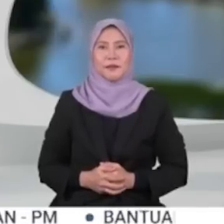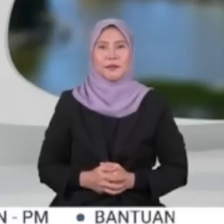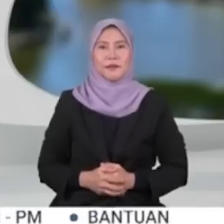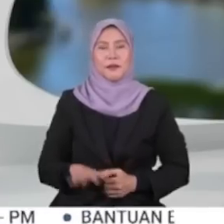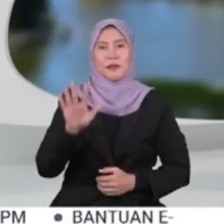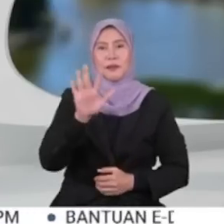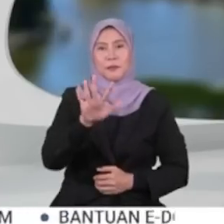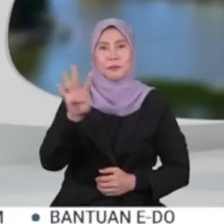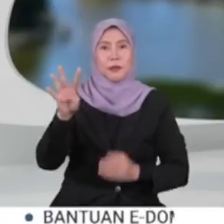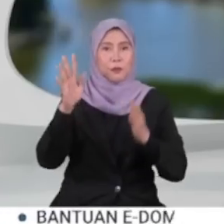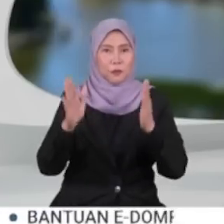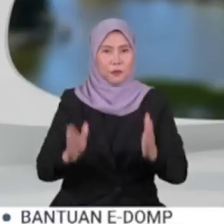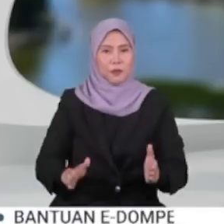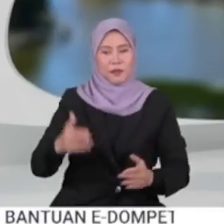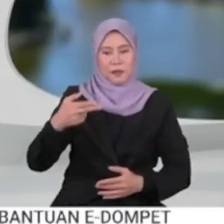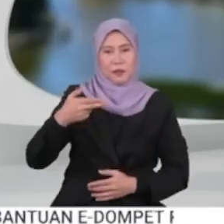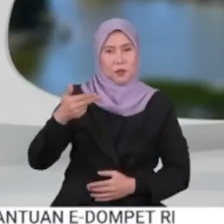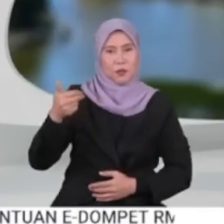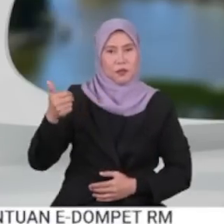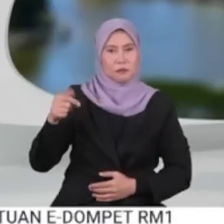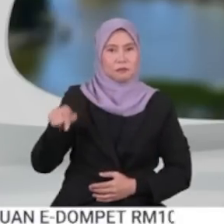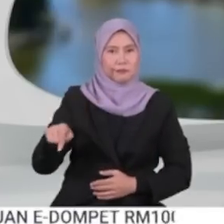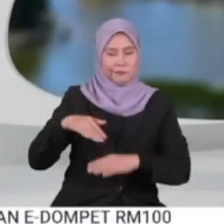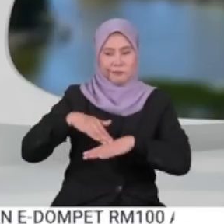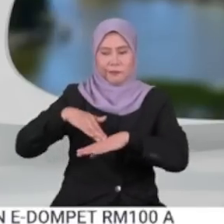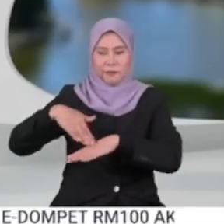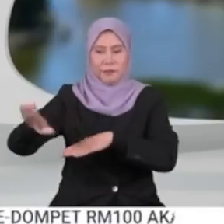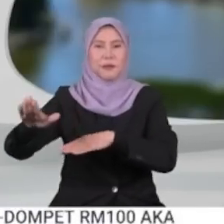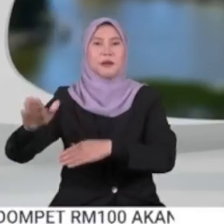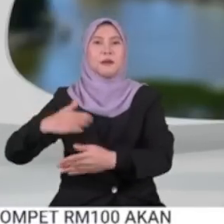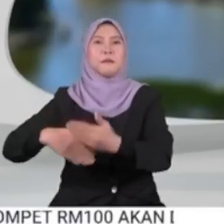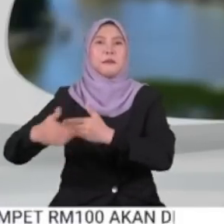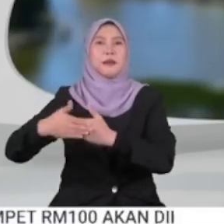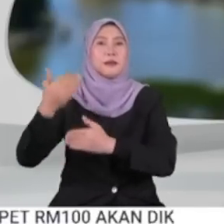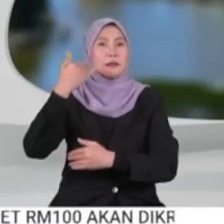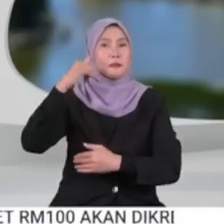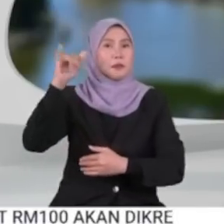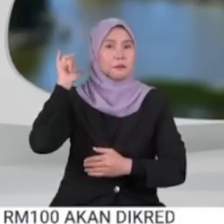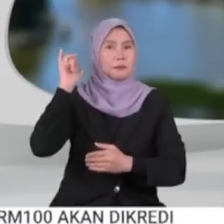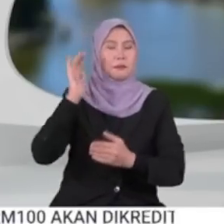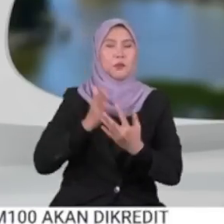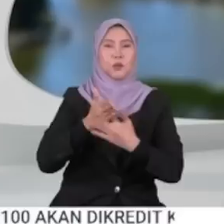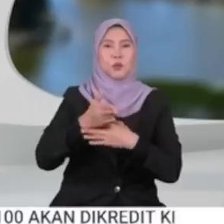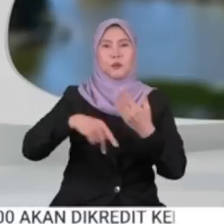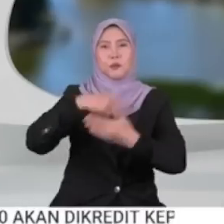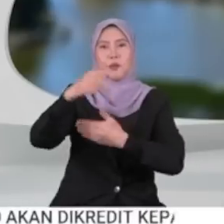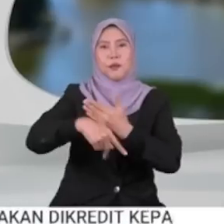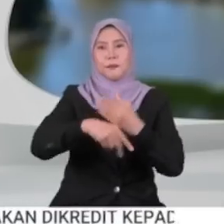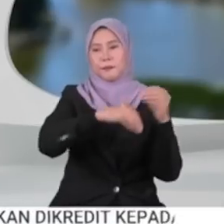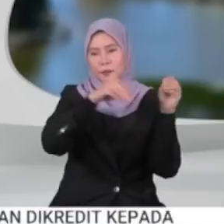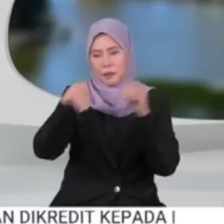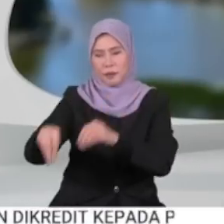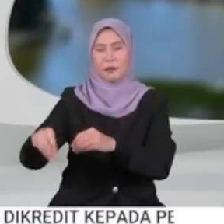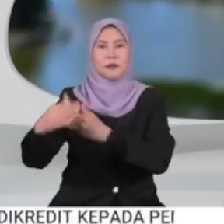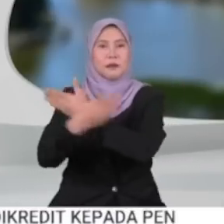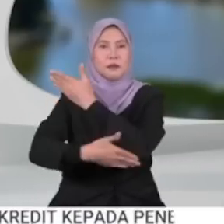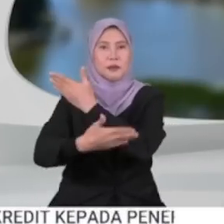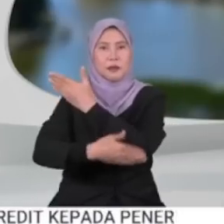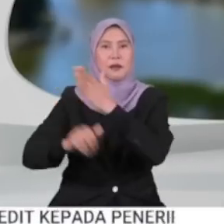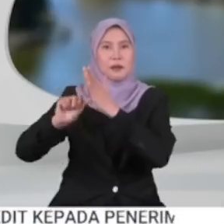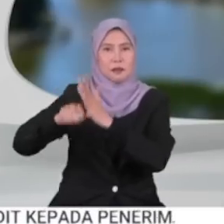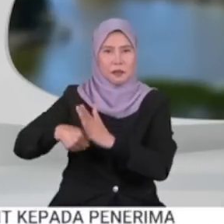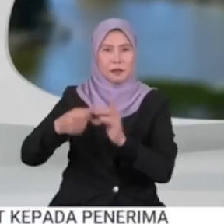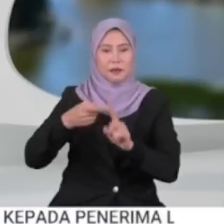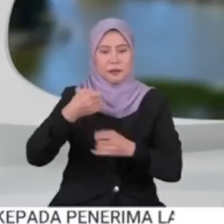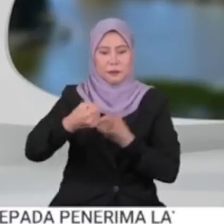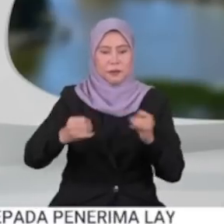Seramai 54 warga negara Indonesia telah dihantar pulang semalam melalui program pemindahan ke negara asal oleh